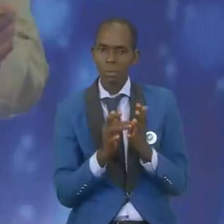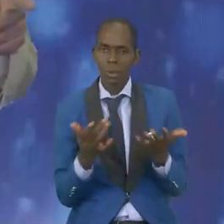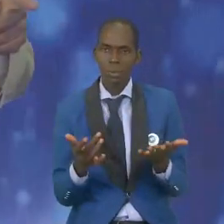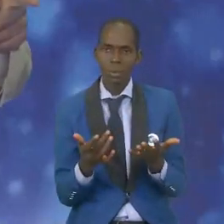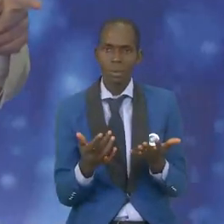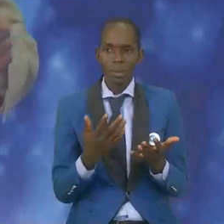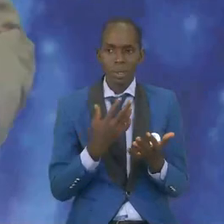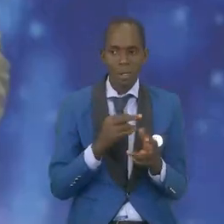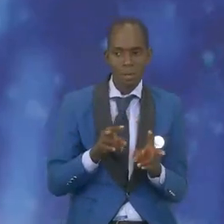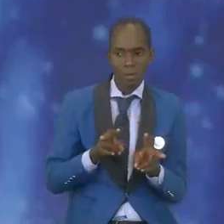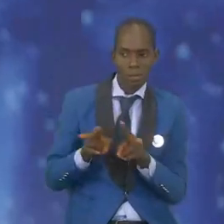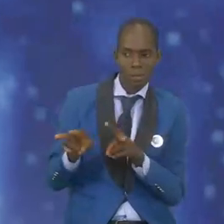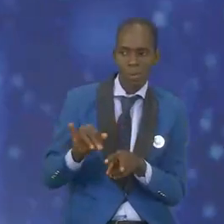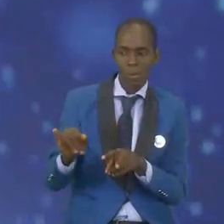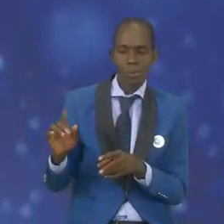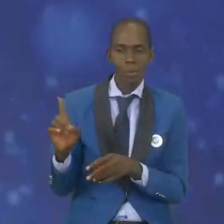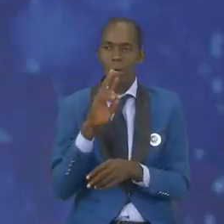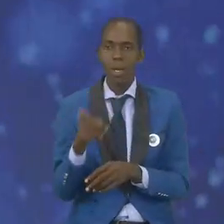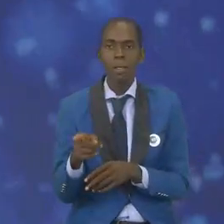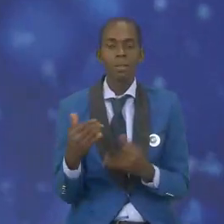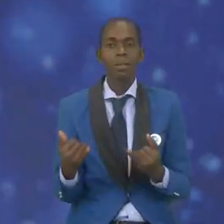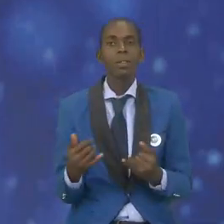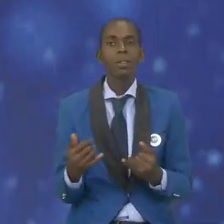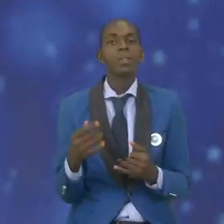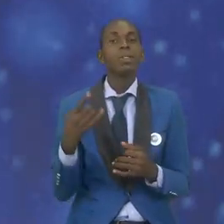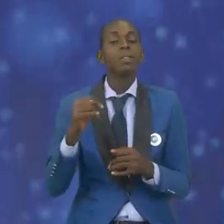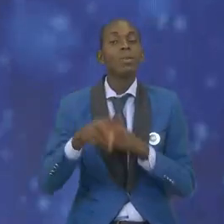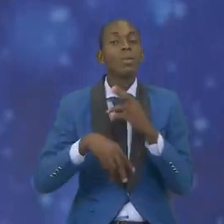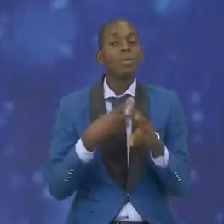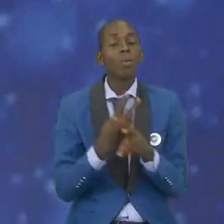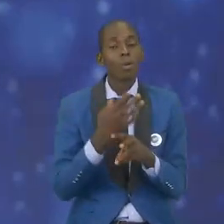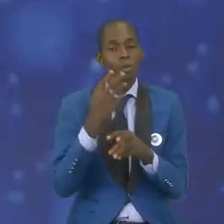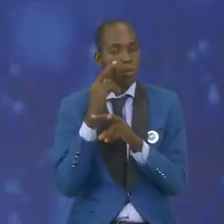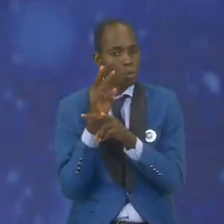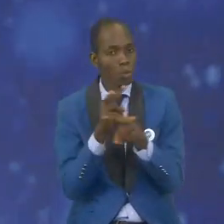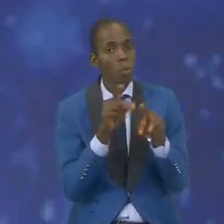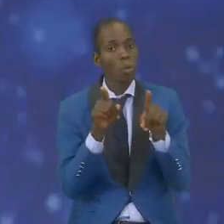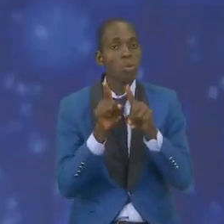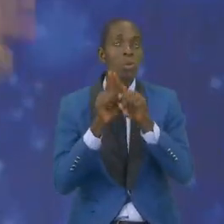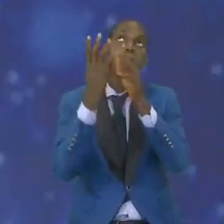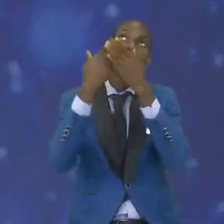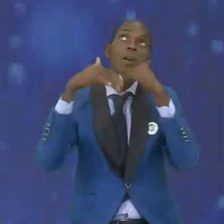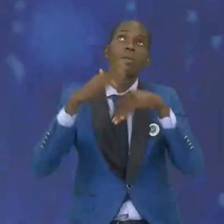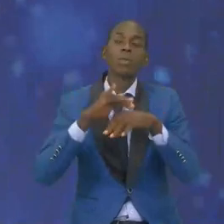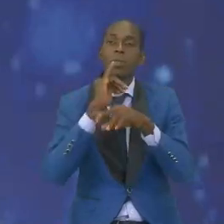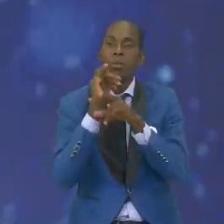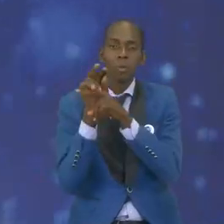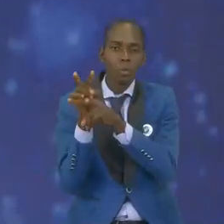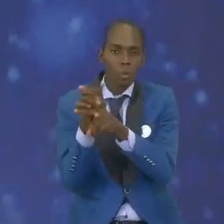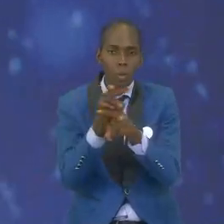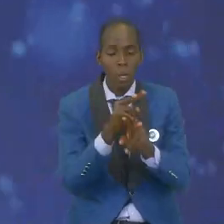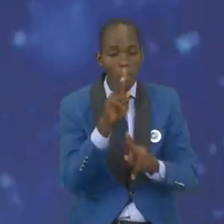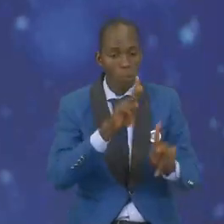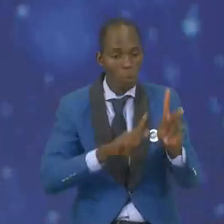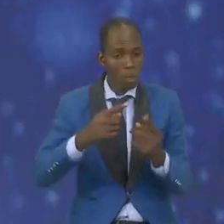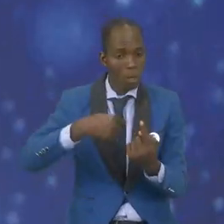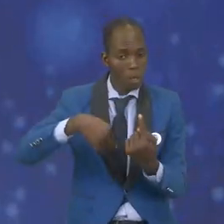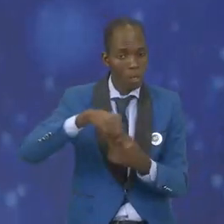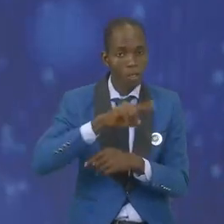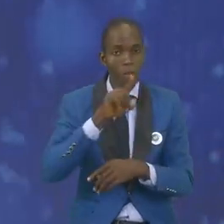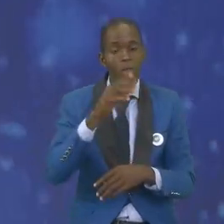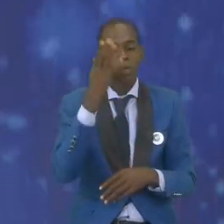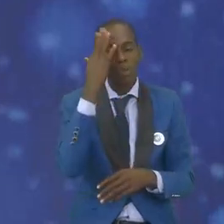que ce n'est pas la Bible que tu es en train de lire normalement, en train de regarder ceci? Maintenant, regarde là où tu es. Ils observent. Le